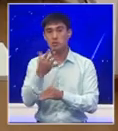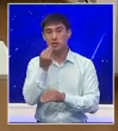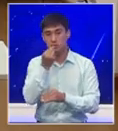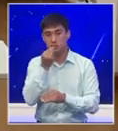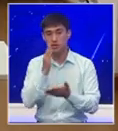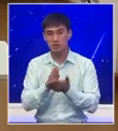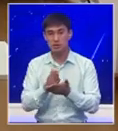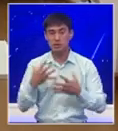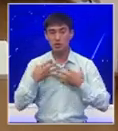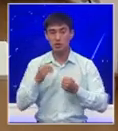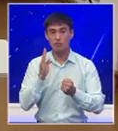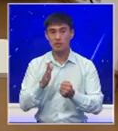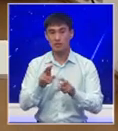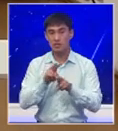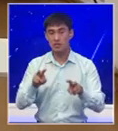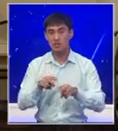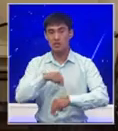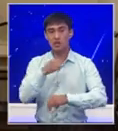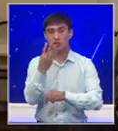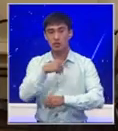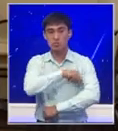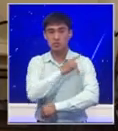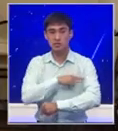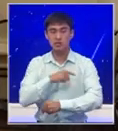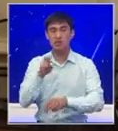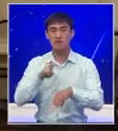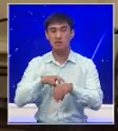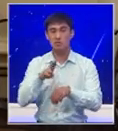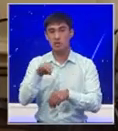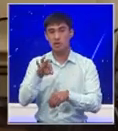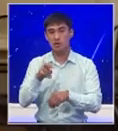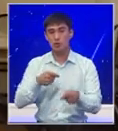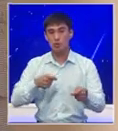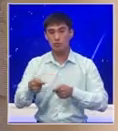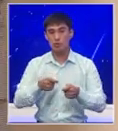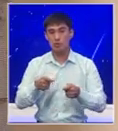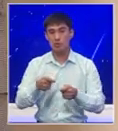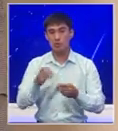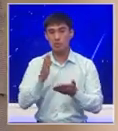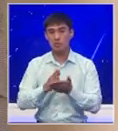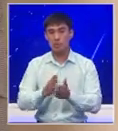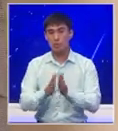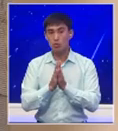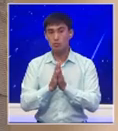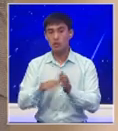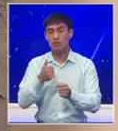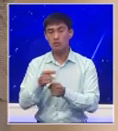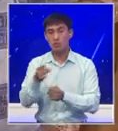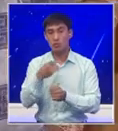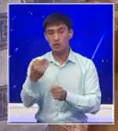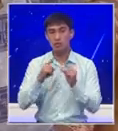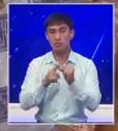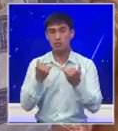питанием, а за здоровьем детей неустанно следят 4 медсестры и врач-педиатр. Руководители учреждения обратились с просьбой к главе региона. По их